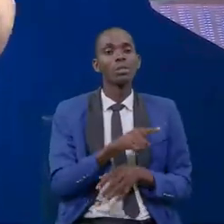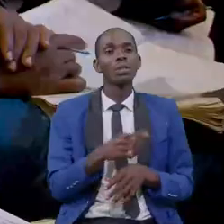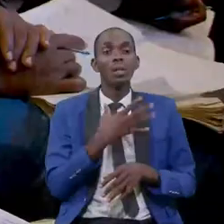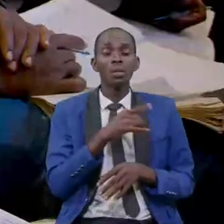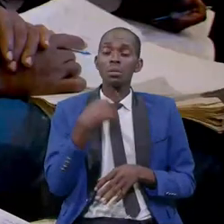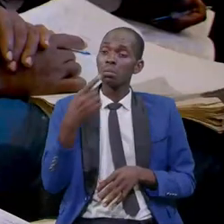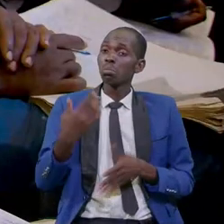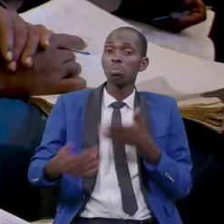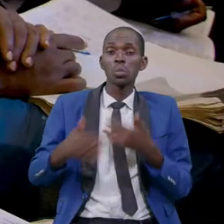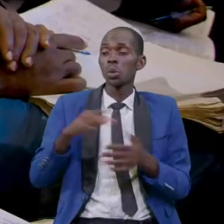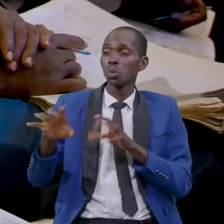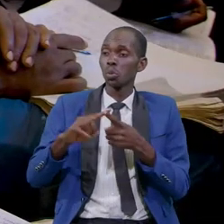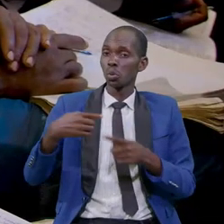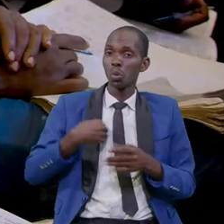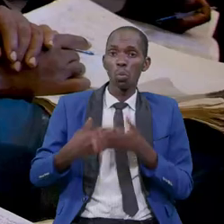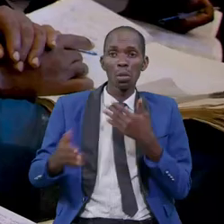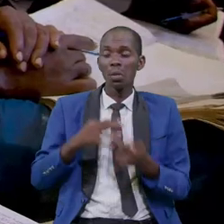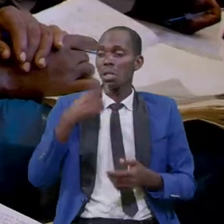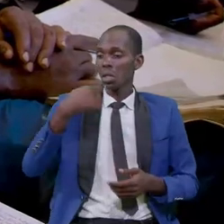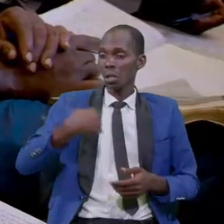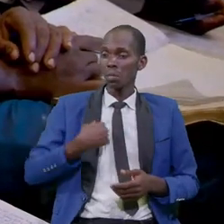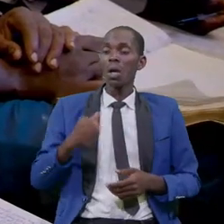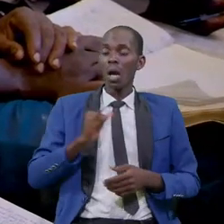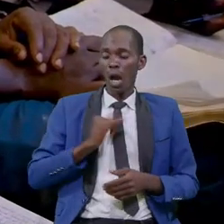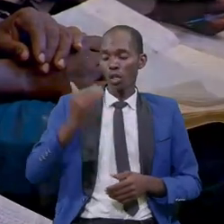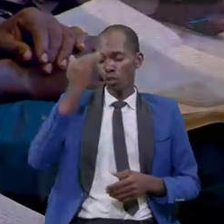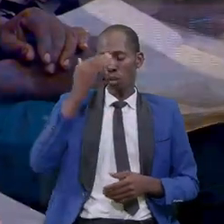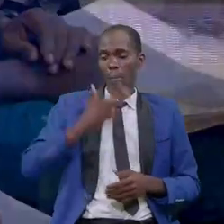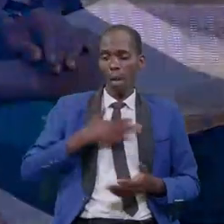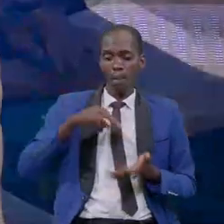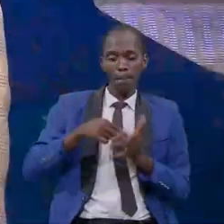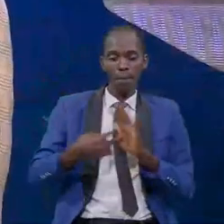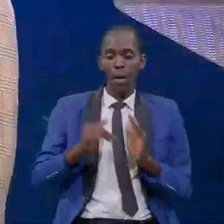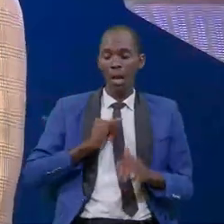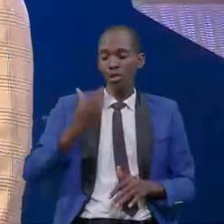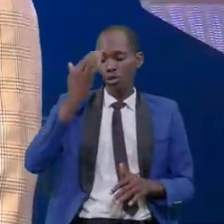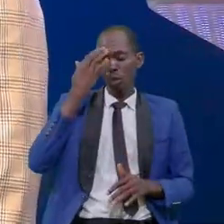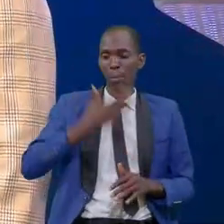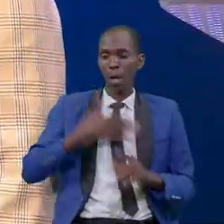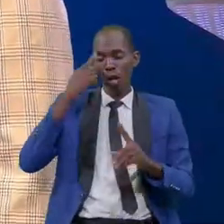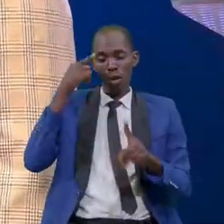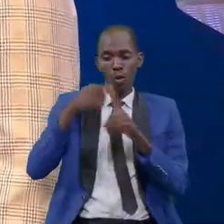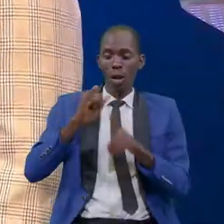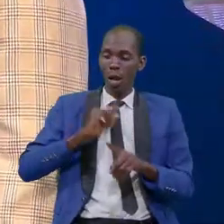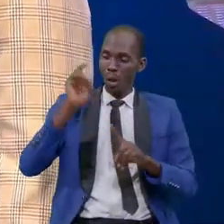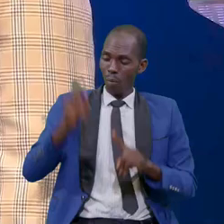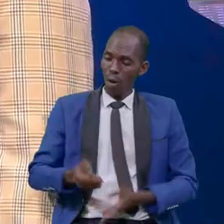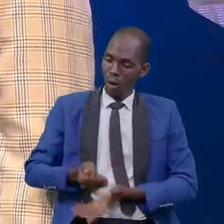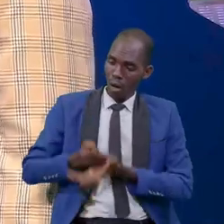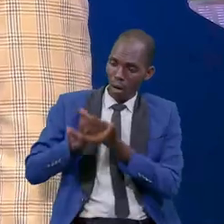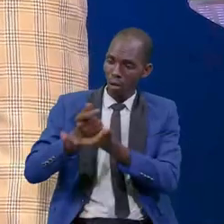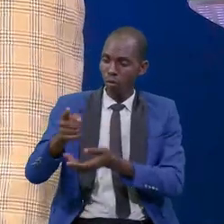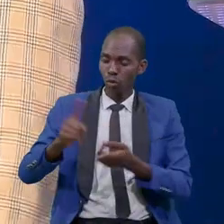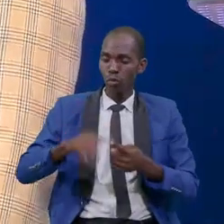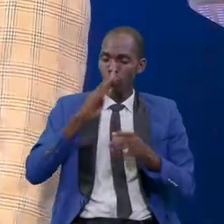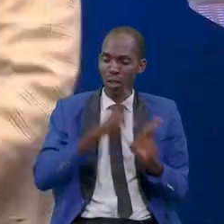faites, quel que soit ce que tu me dis, quelle que soit tes réactions, je sais mon but et mon objectif.